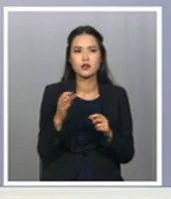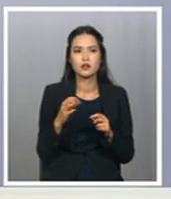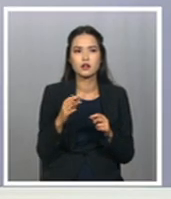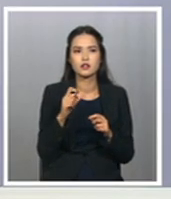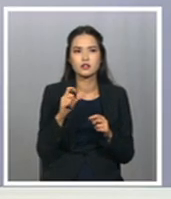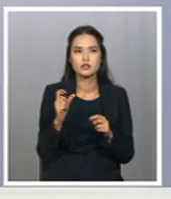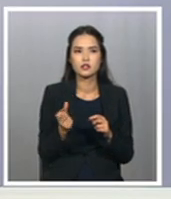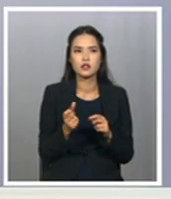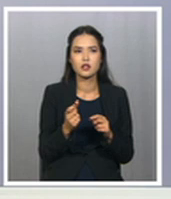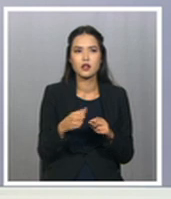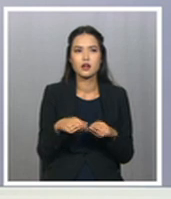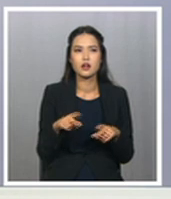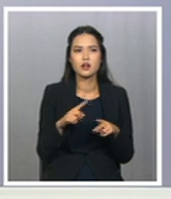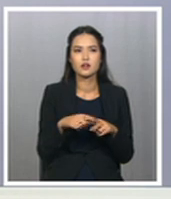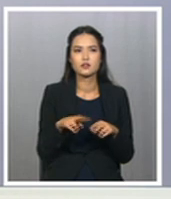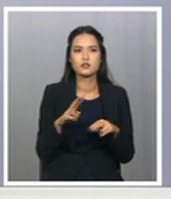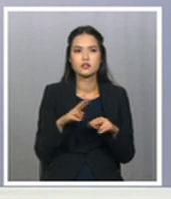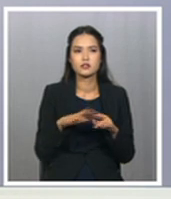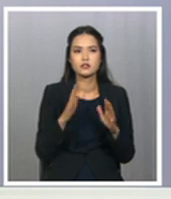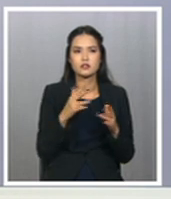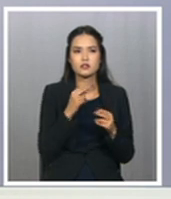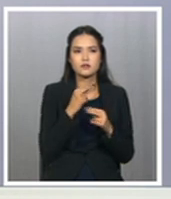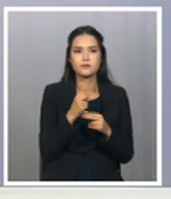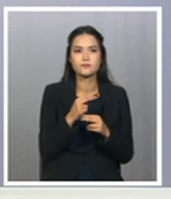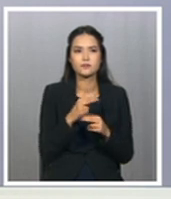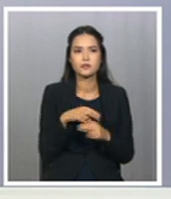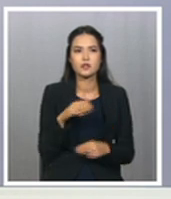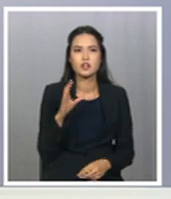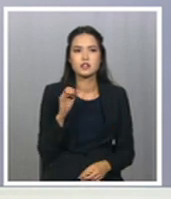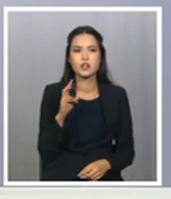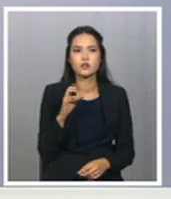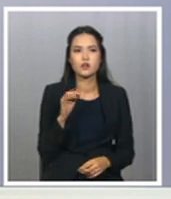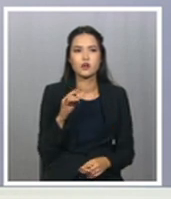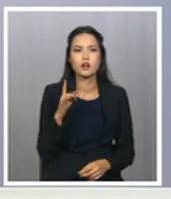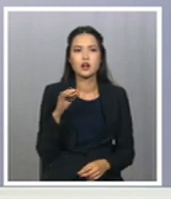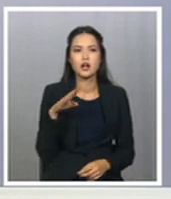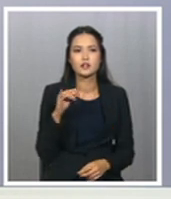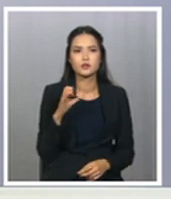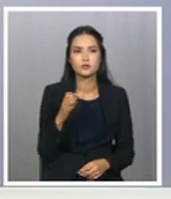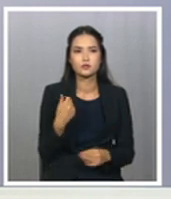Осы жерден назар аударатын нәрсе, сектордың радиусы R,